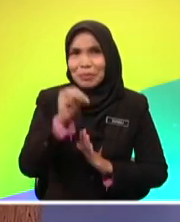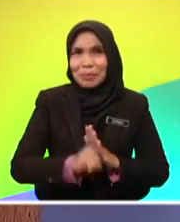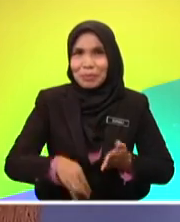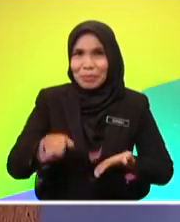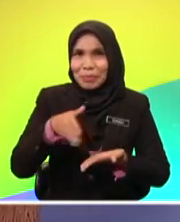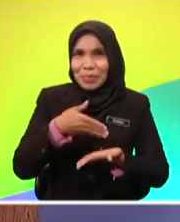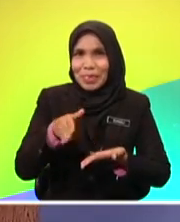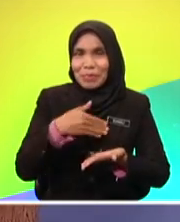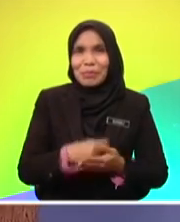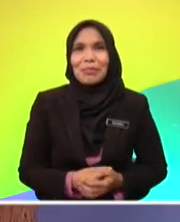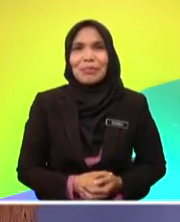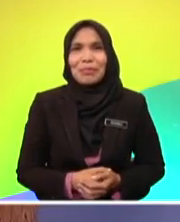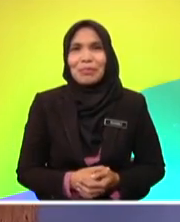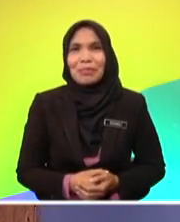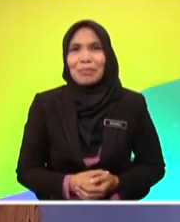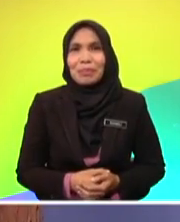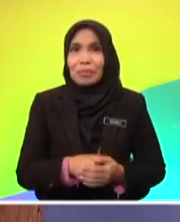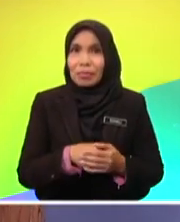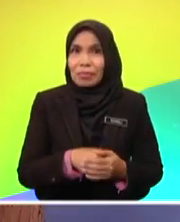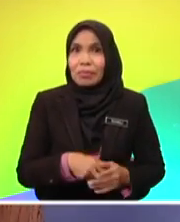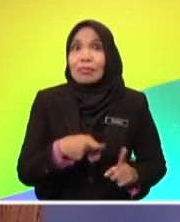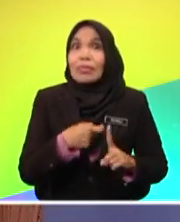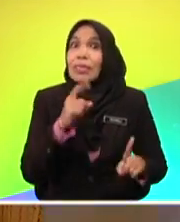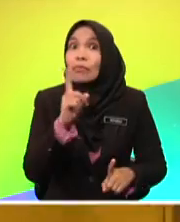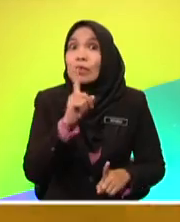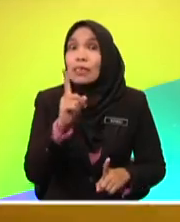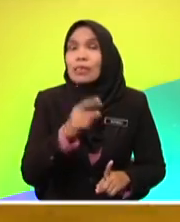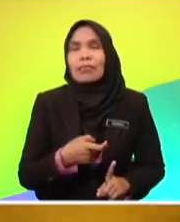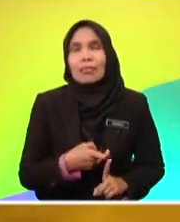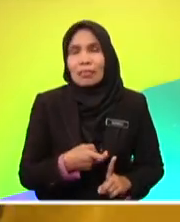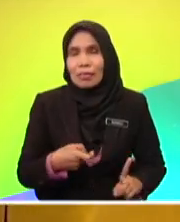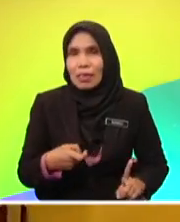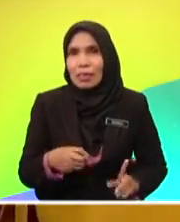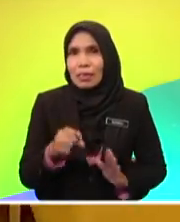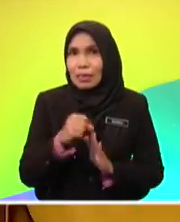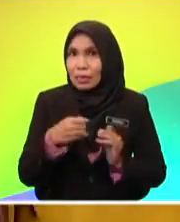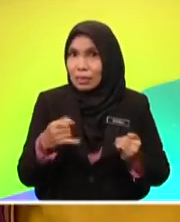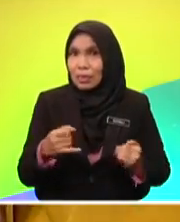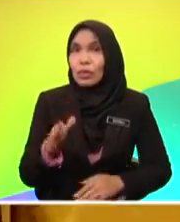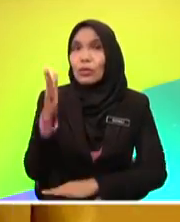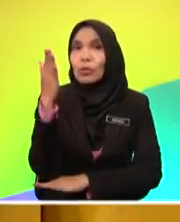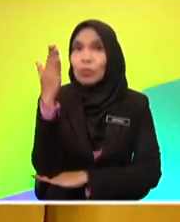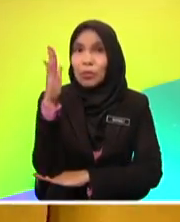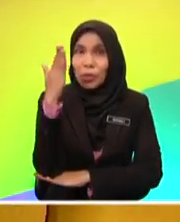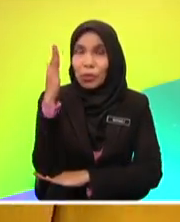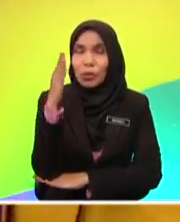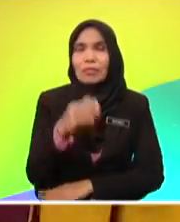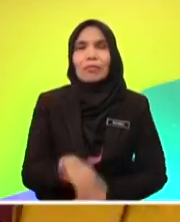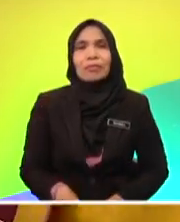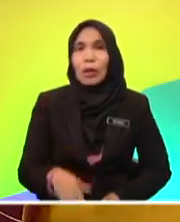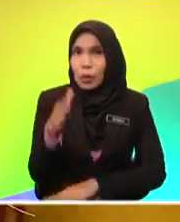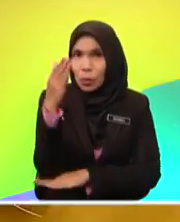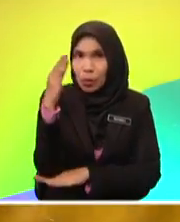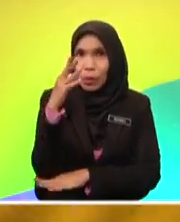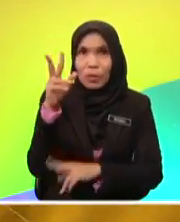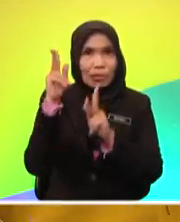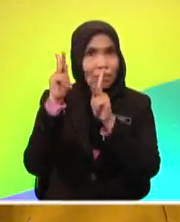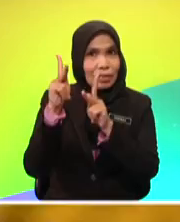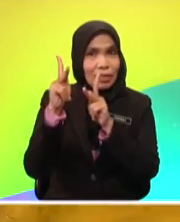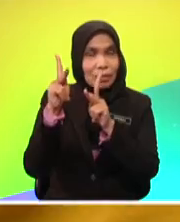penyapu ni dari mana? Dari sejenis pokok, kan? Yeah. Dia hasilnya dari pokok, iaitu pokok kelapa. Tengok tadi